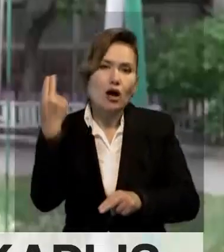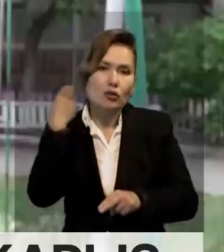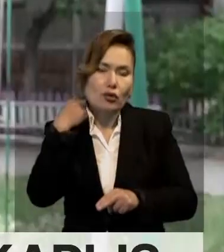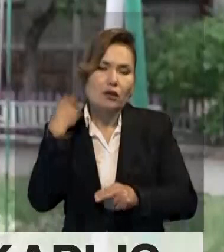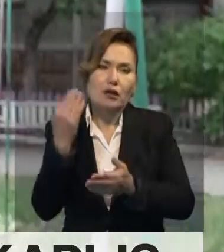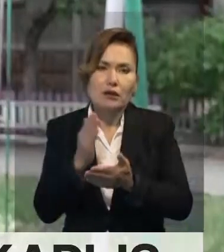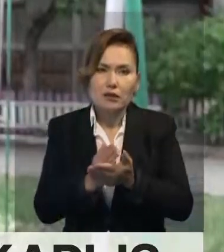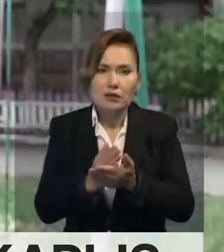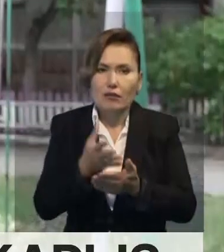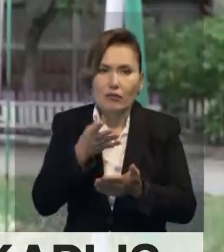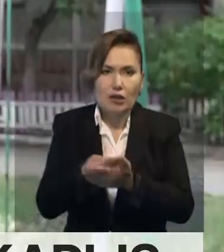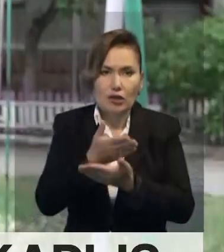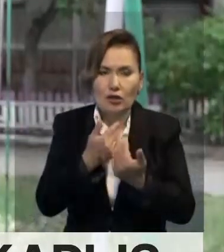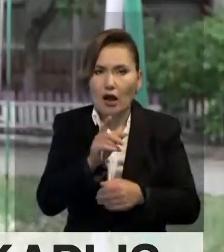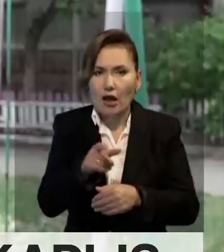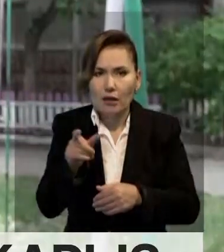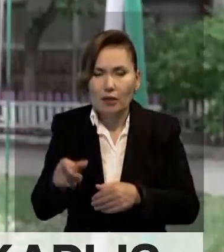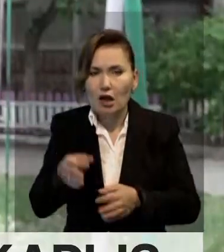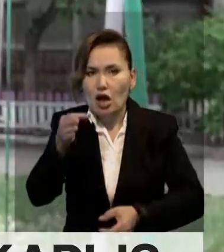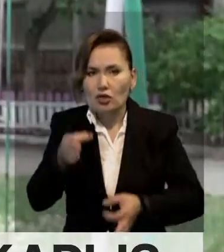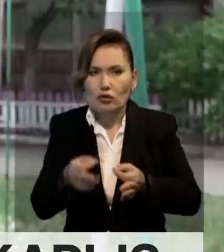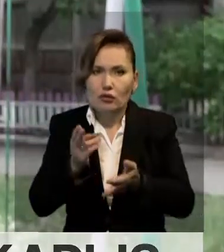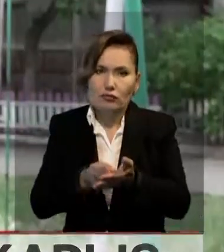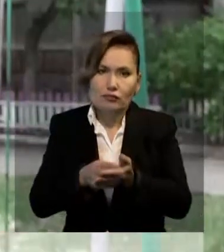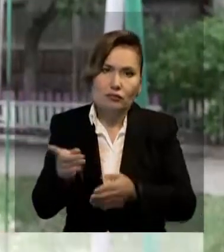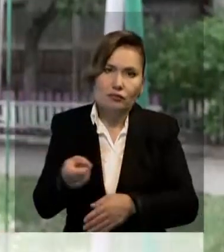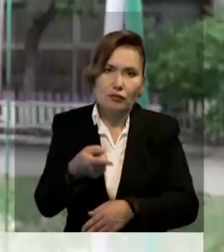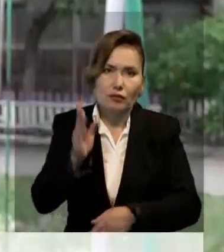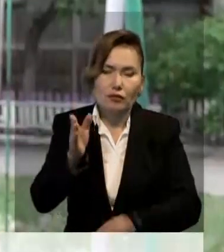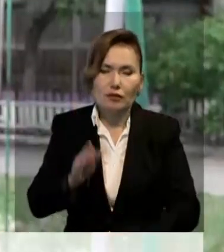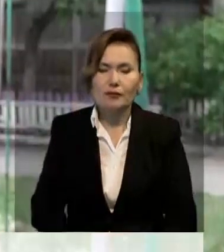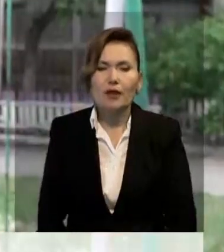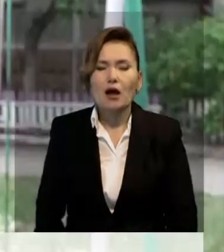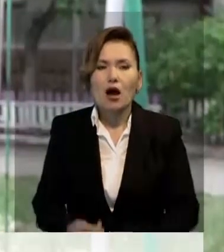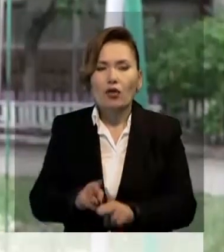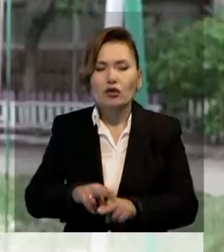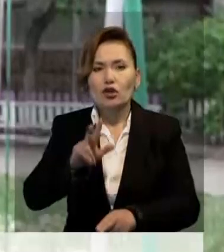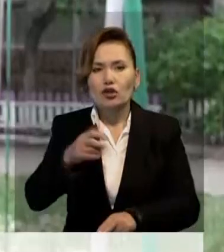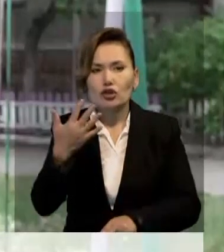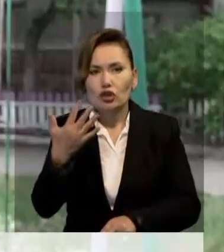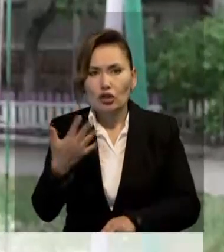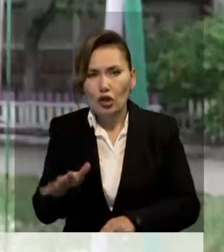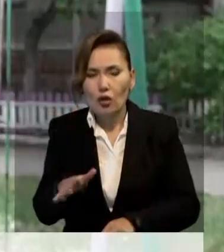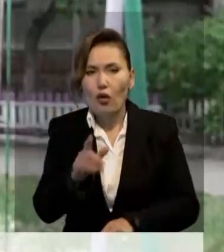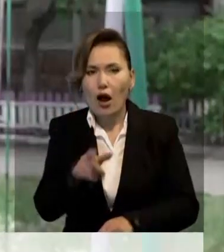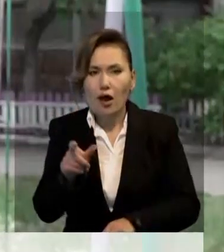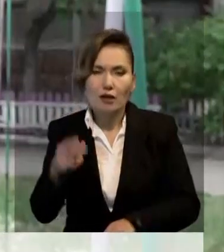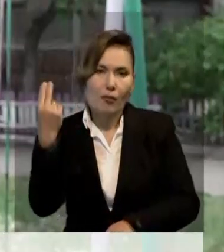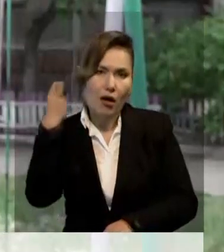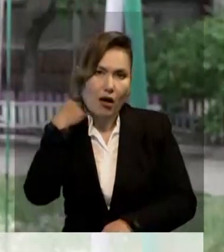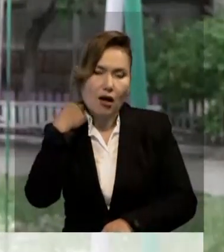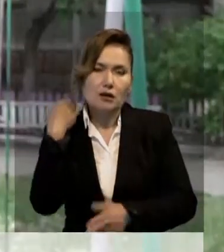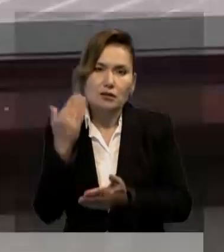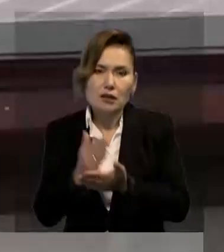Үш жылдың ішінде бізде 350-ден астам сотқа арыз түсірген болатын. Соның